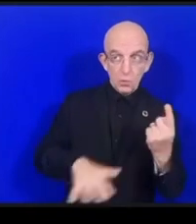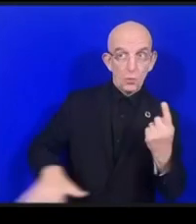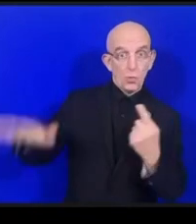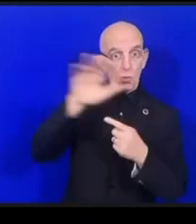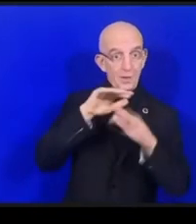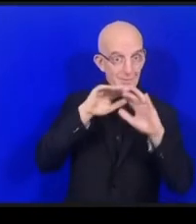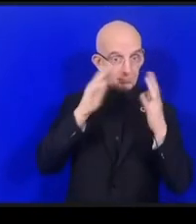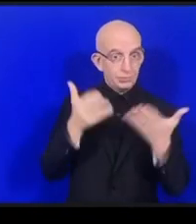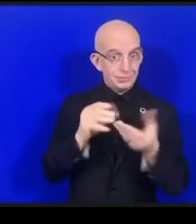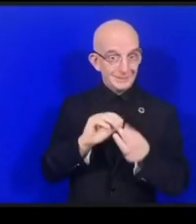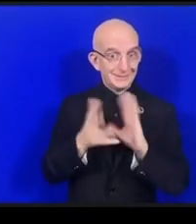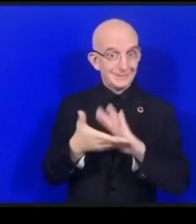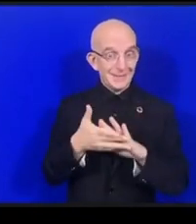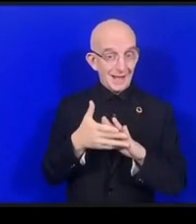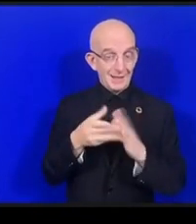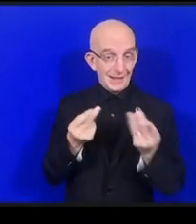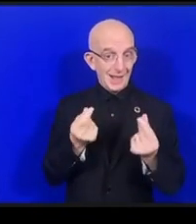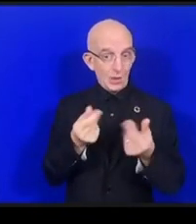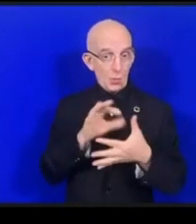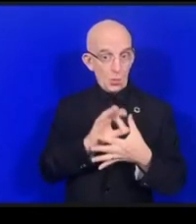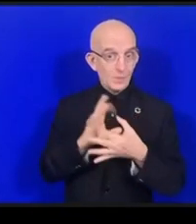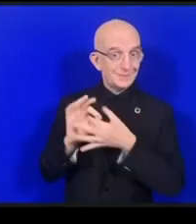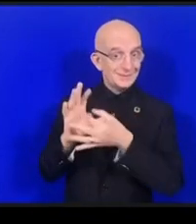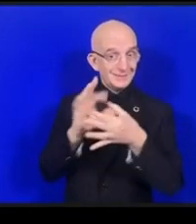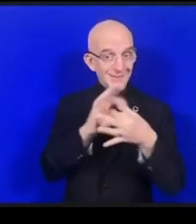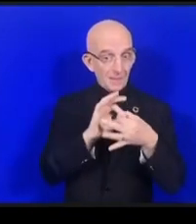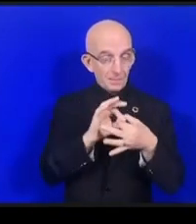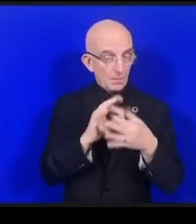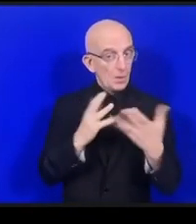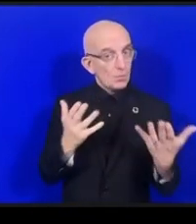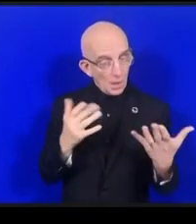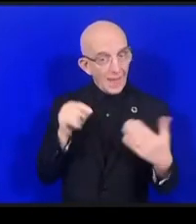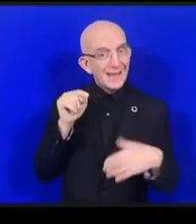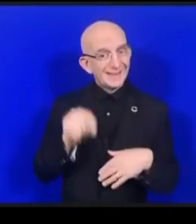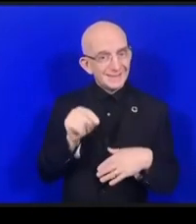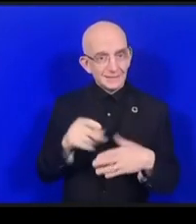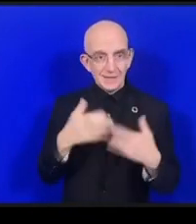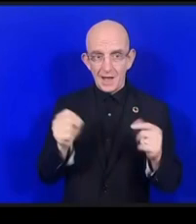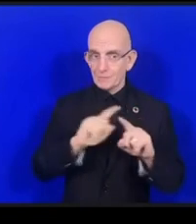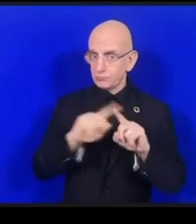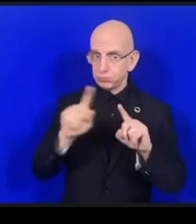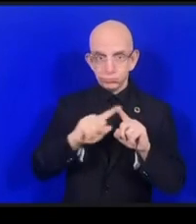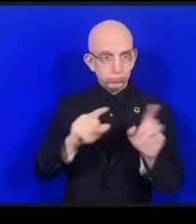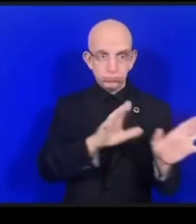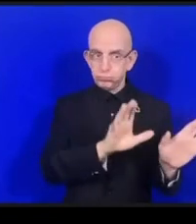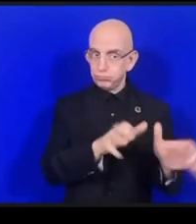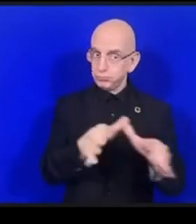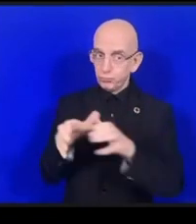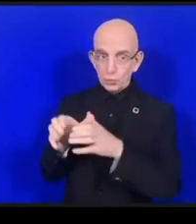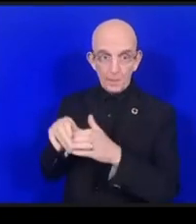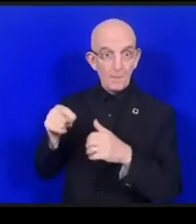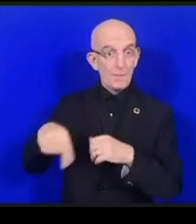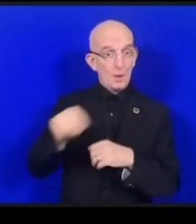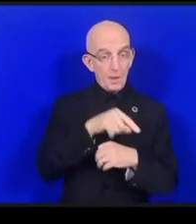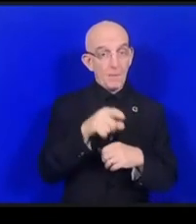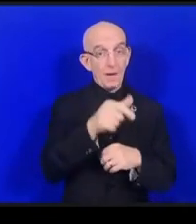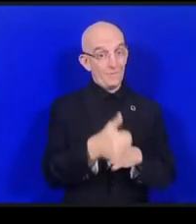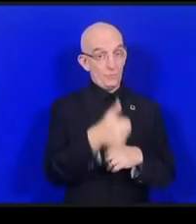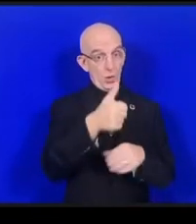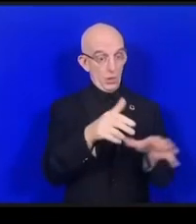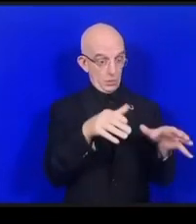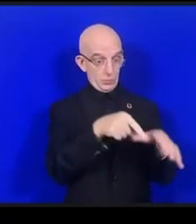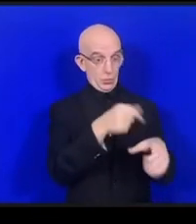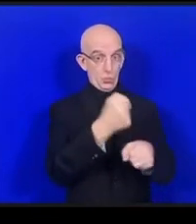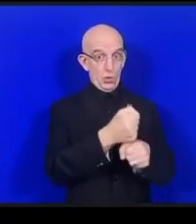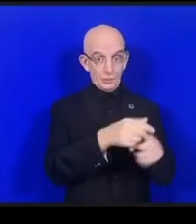не применяются должным образом во всей экосистеме интернета у нас есть несколько рабочих групп